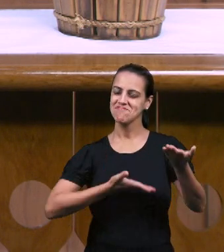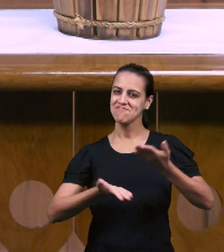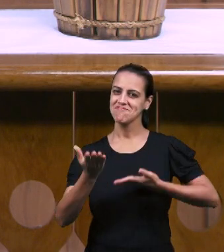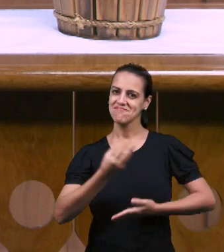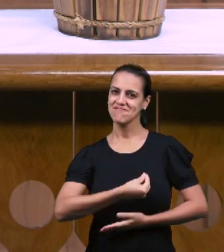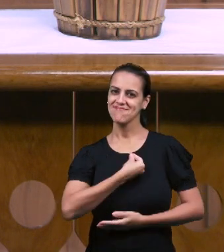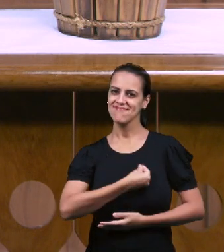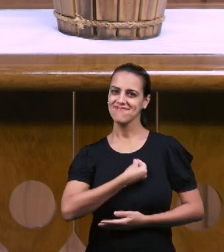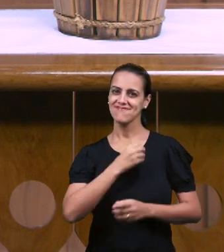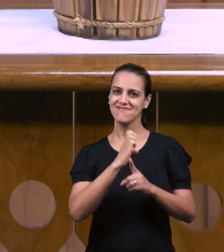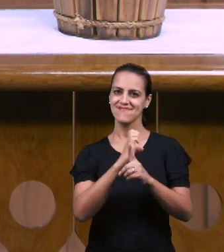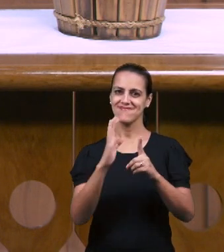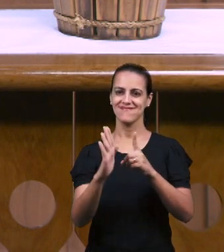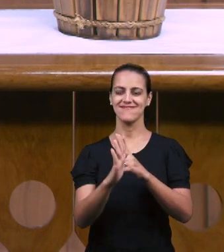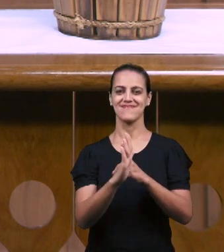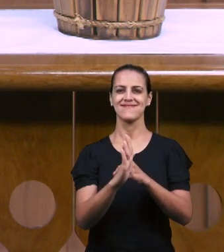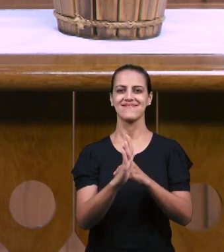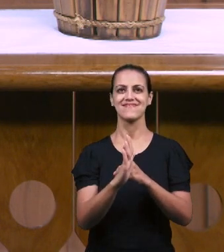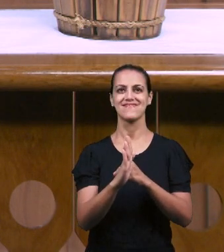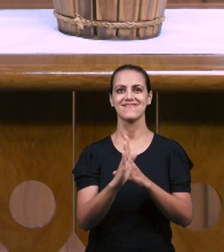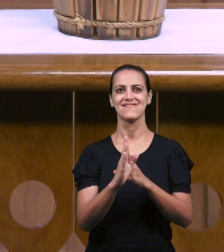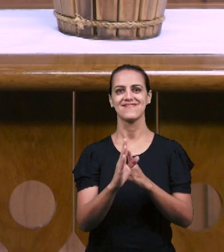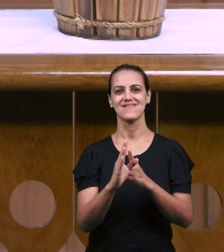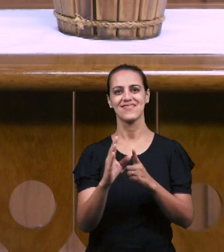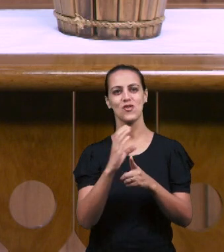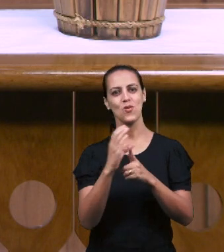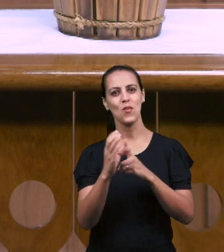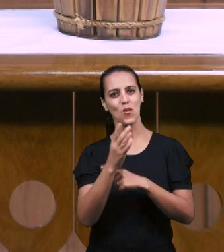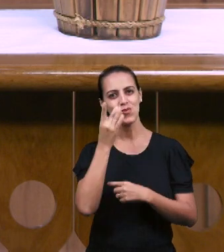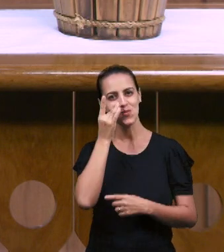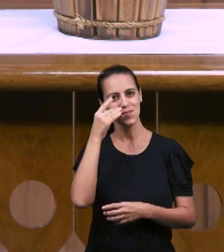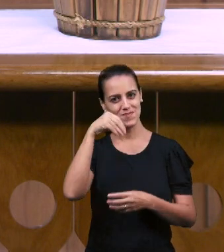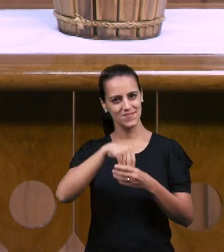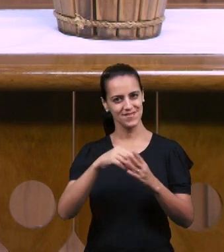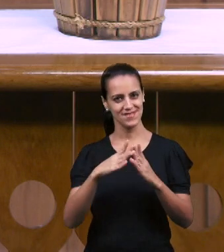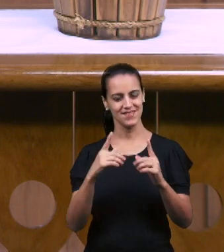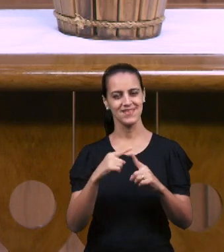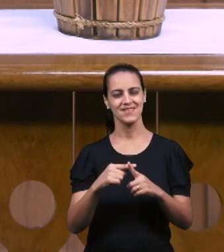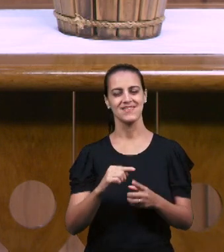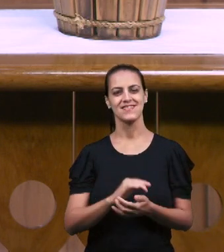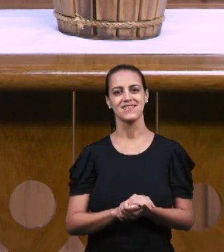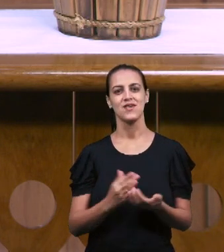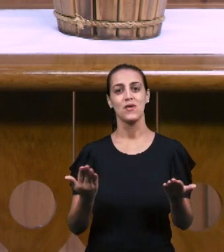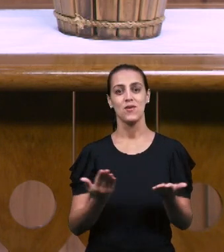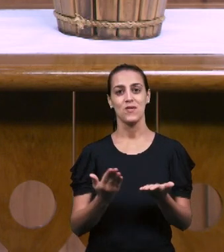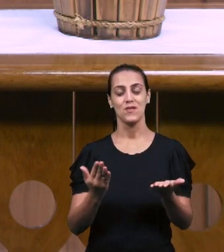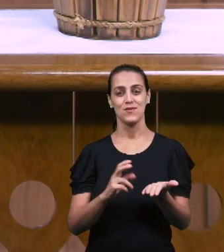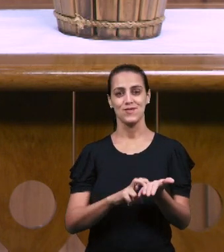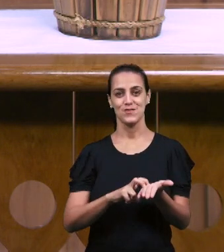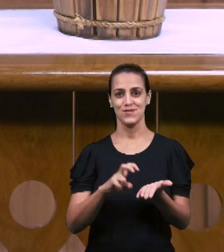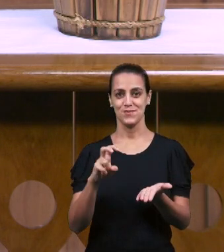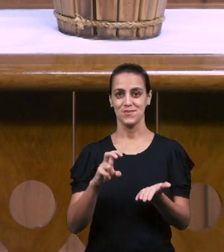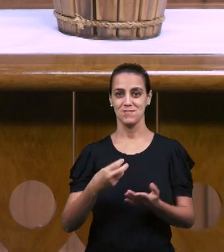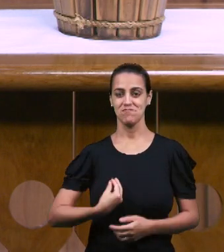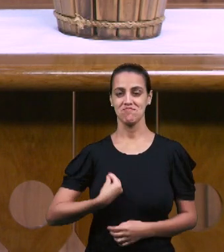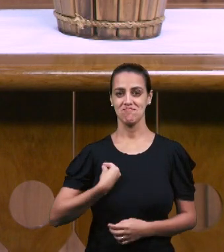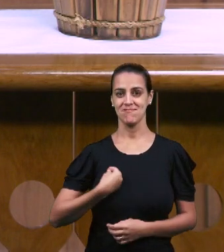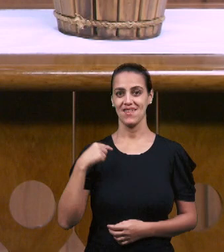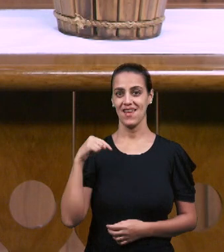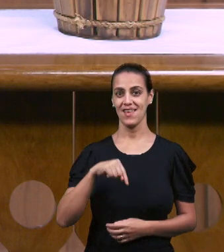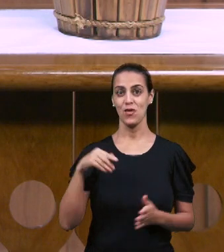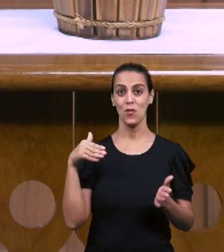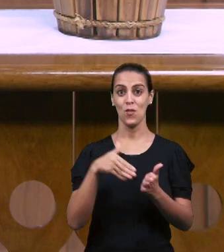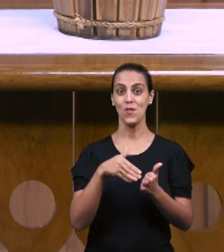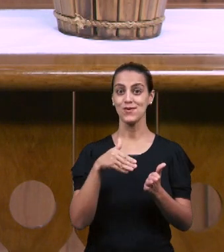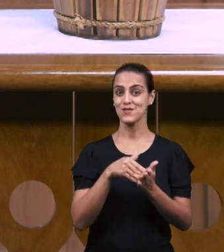biblique dominicale des cultes présentiels. Et aujourd'hui, matin, nous sommes ici dans notre